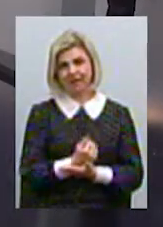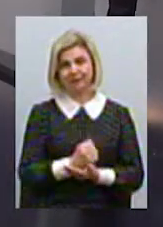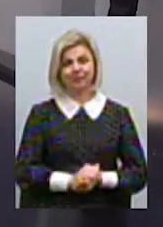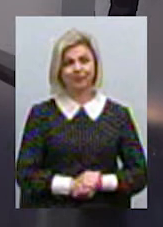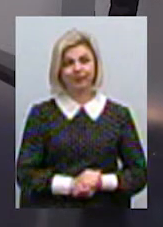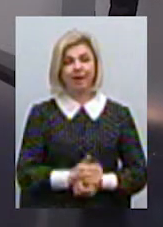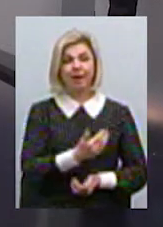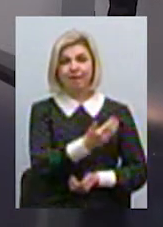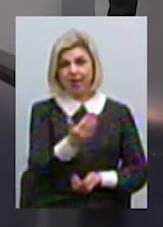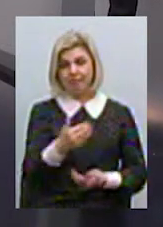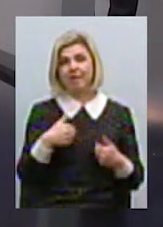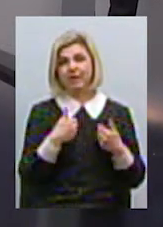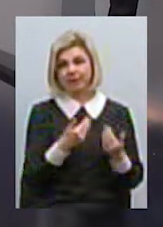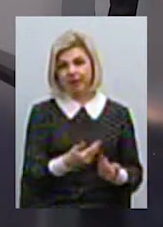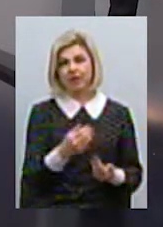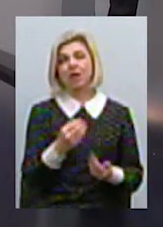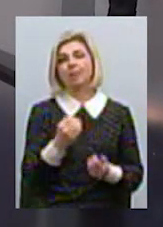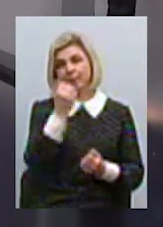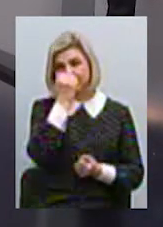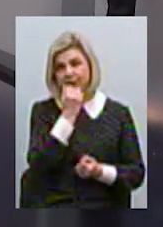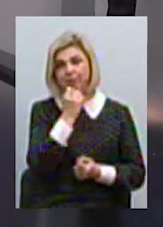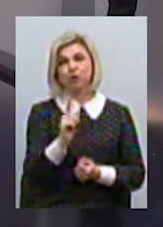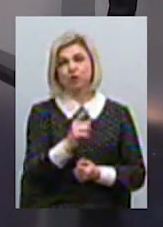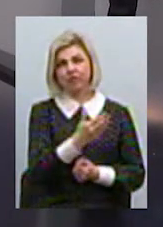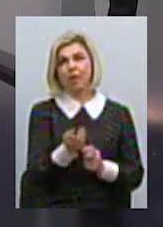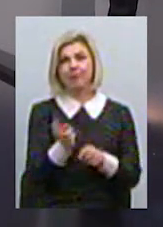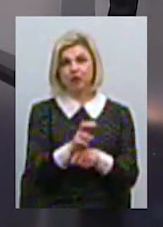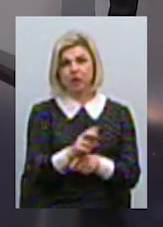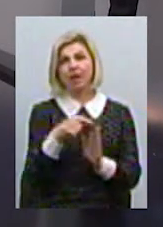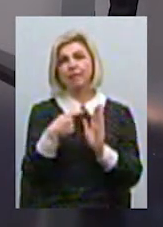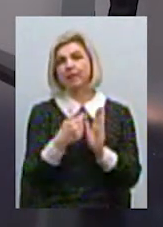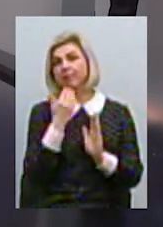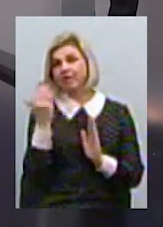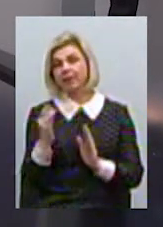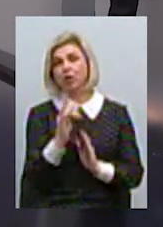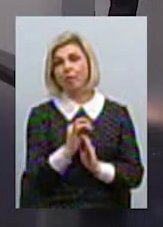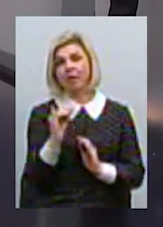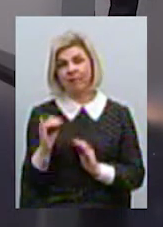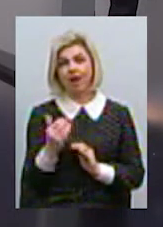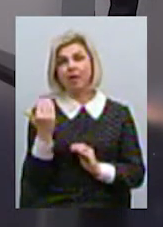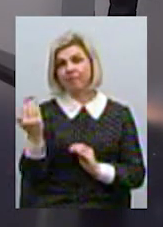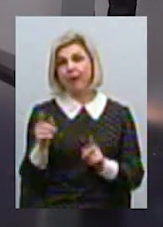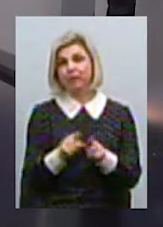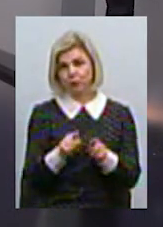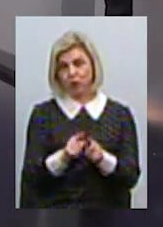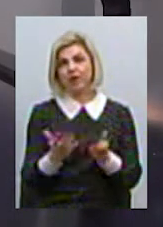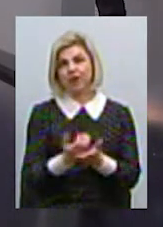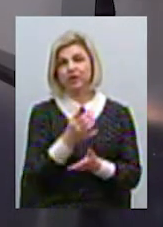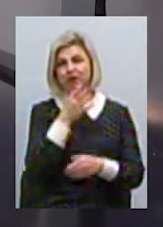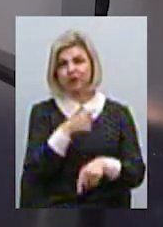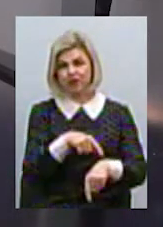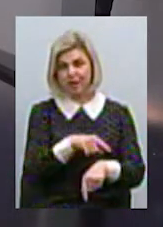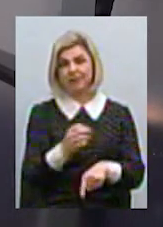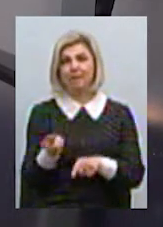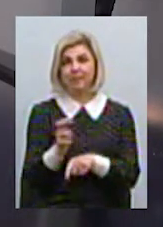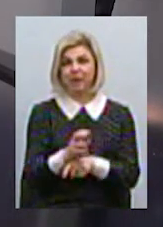вам вітаю, що ви прийшли, знайшли час прийти, щоб поставити запитання, Роман Іванович, і вам теж, що ви знайшли час і